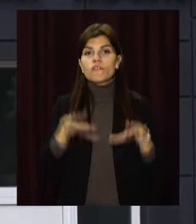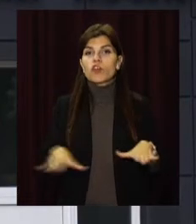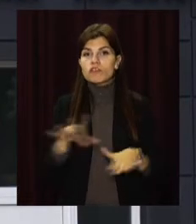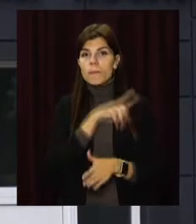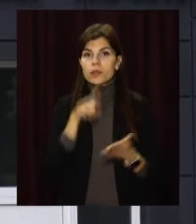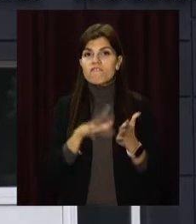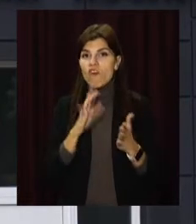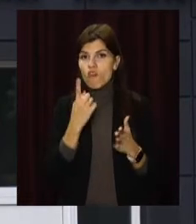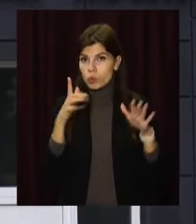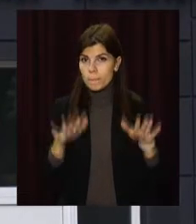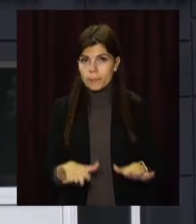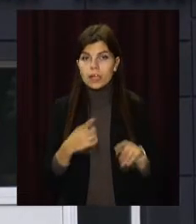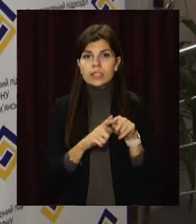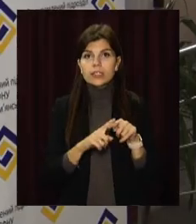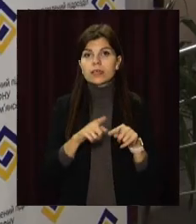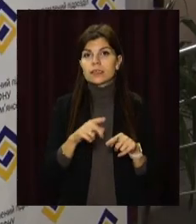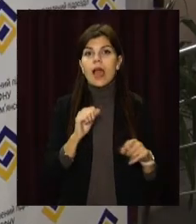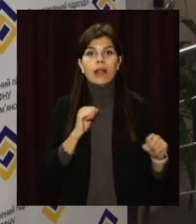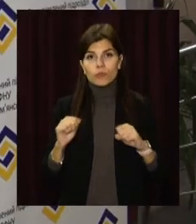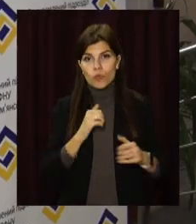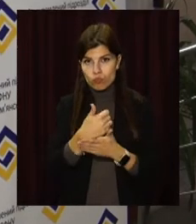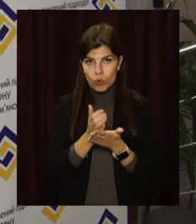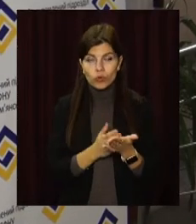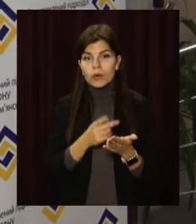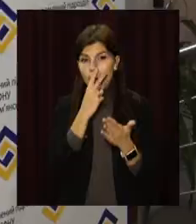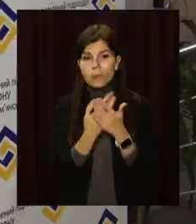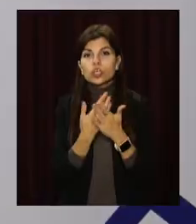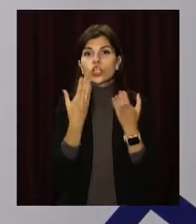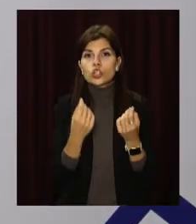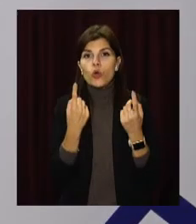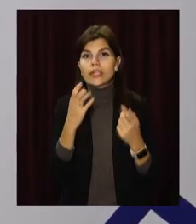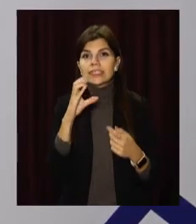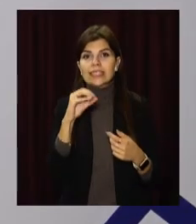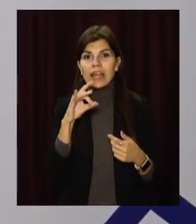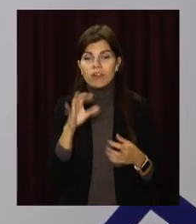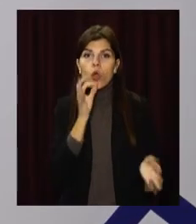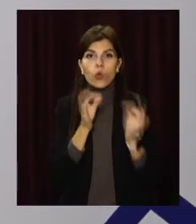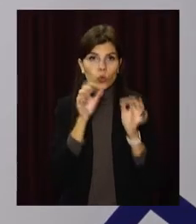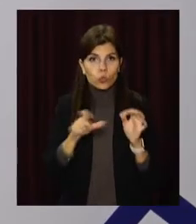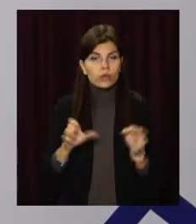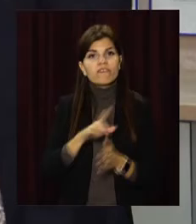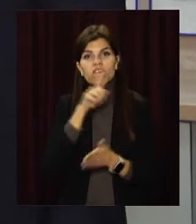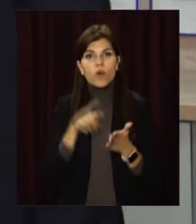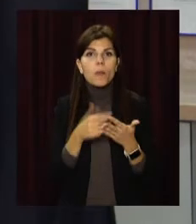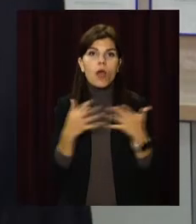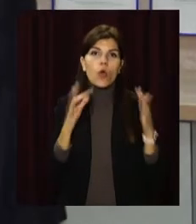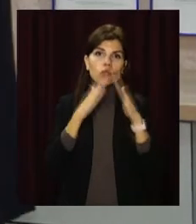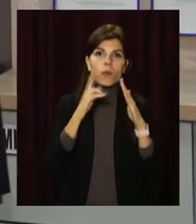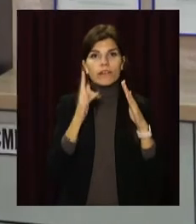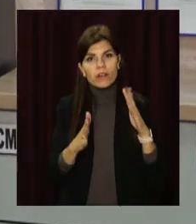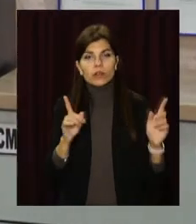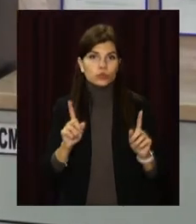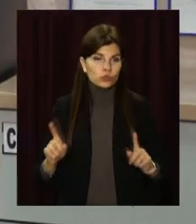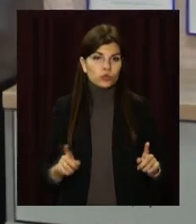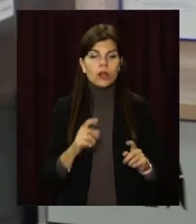одному місці. У центрі надання адмінпослуг Кам'янського презентували ще один сервіс – консультування городян з питань нерухомості. Міський голова